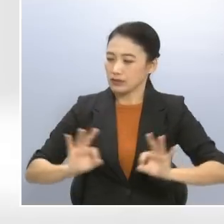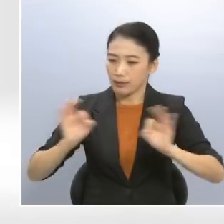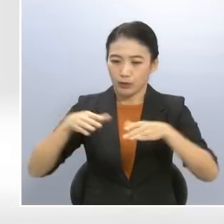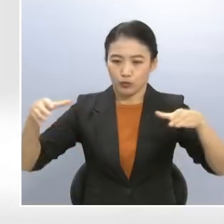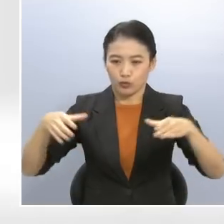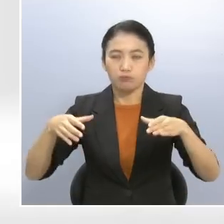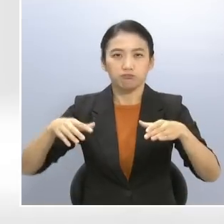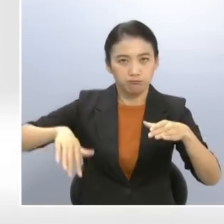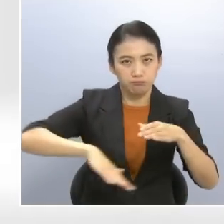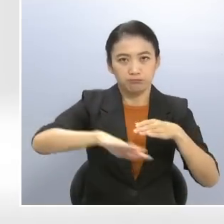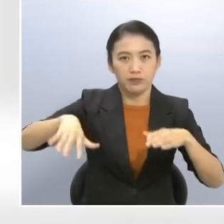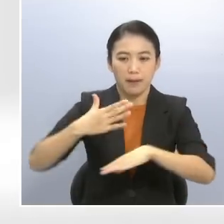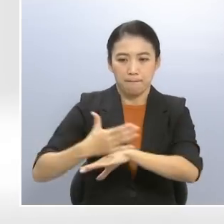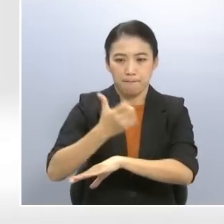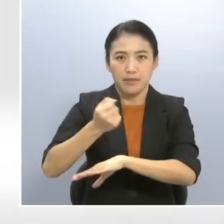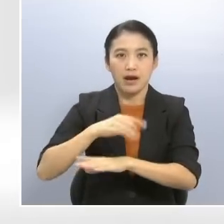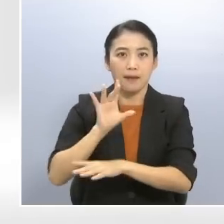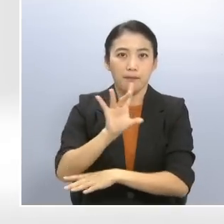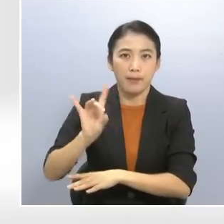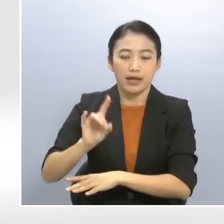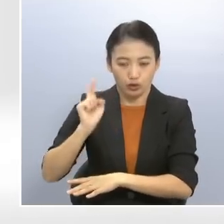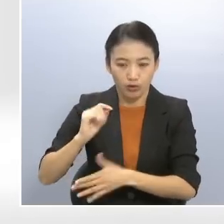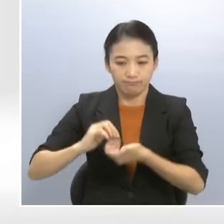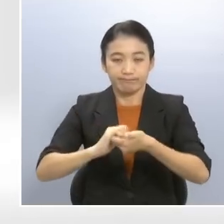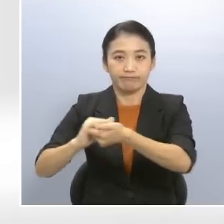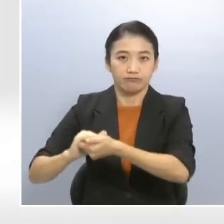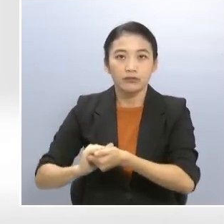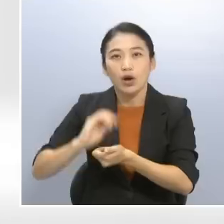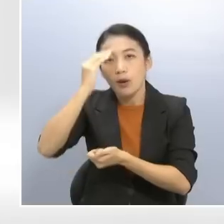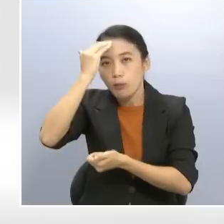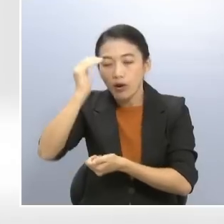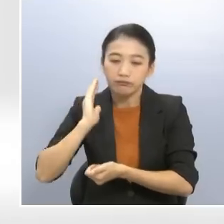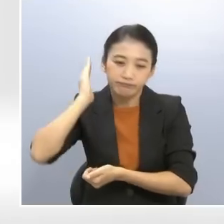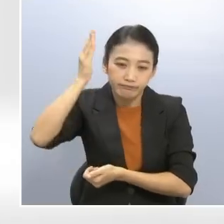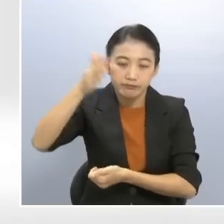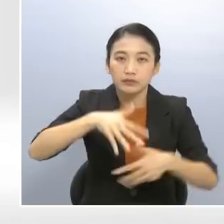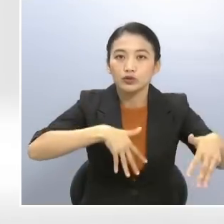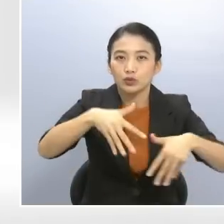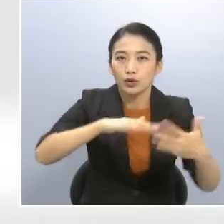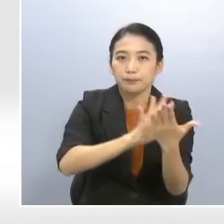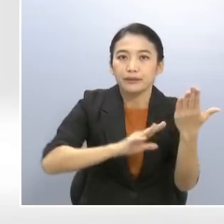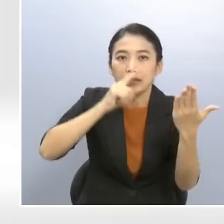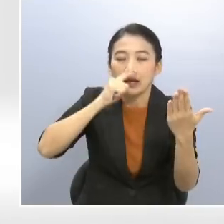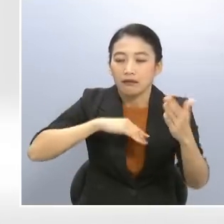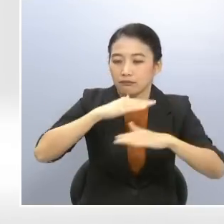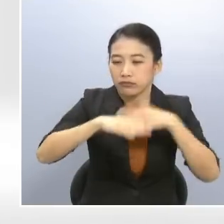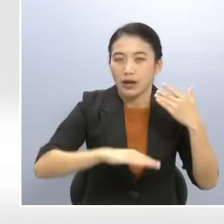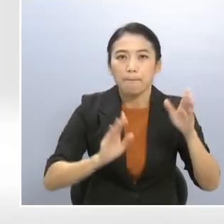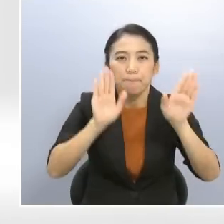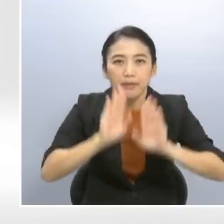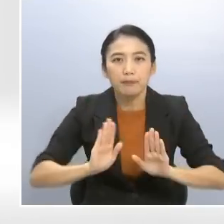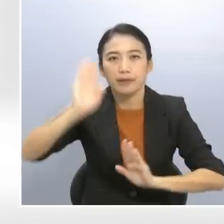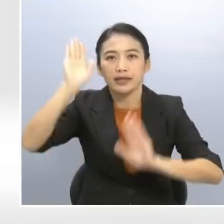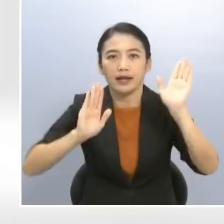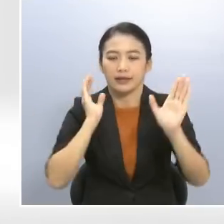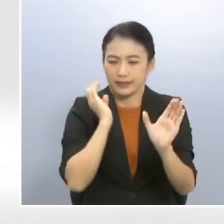ติสืบทอดอำนาจรัฐประหารพาประเทศไทยกลับสู่ประชาธิปไตยให้สำเร็จจงได้พวกเราต่างก็รับทราบวิธี